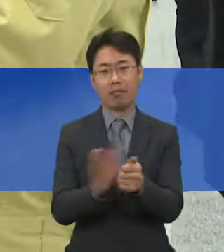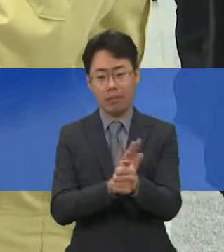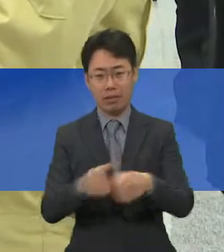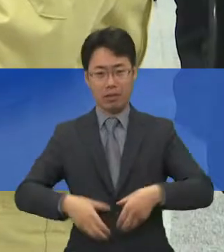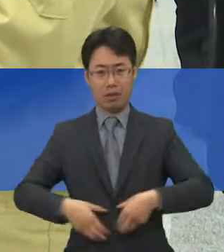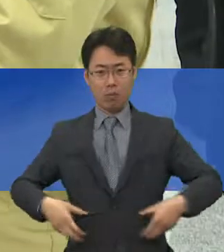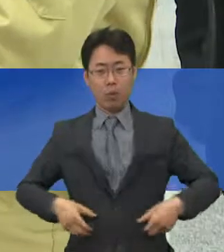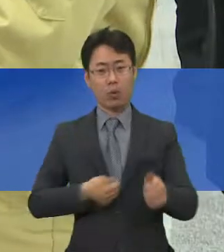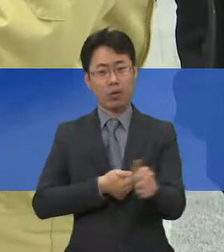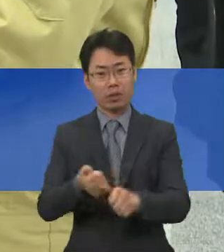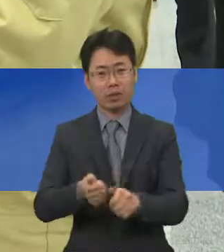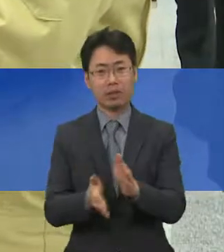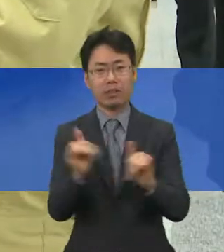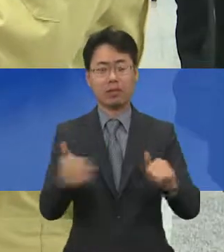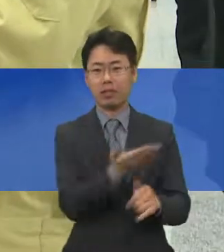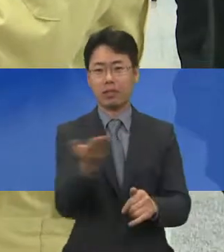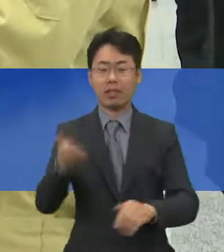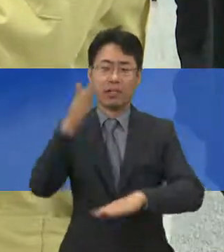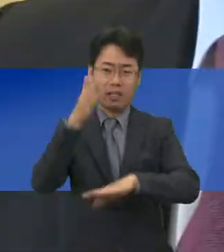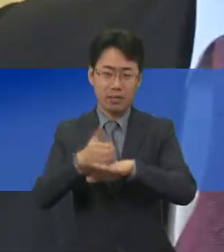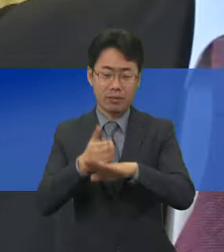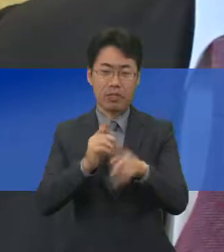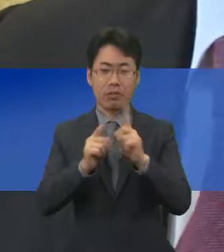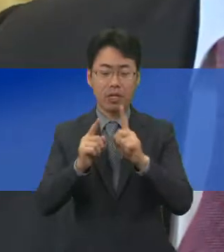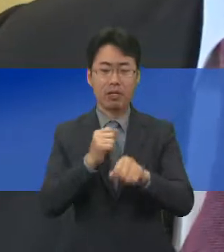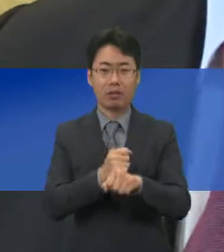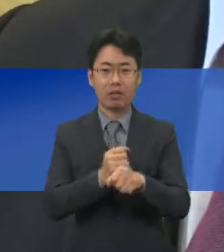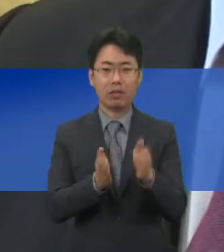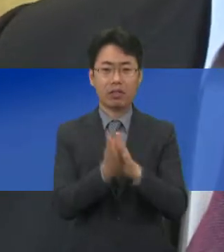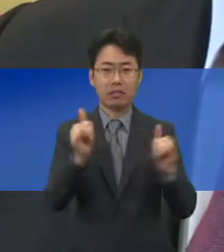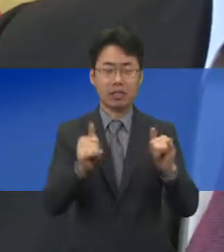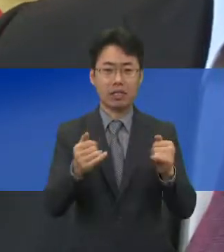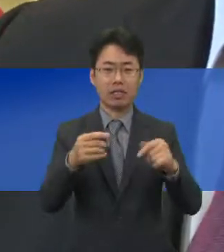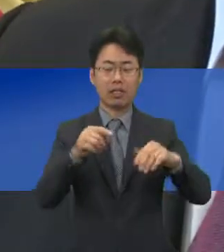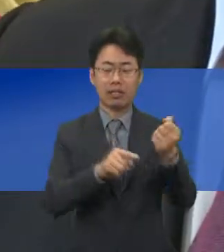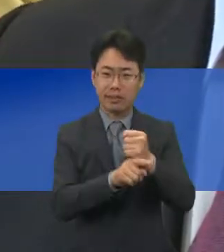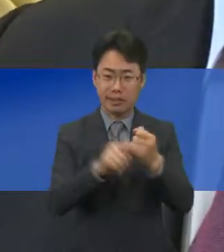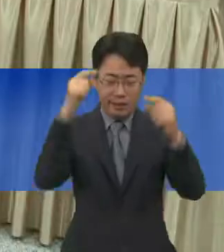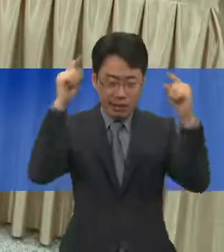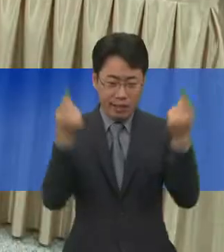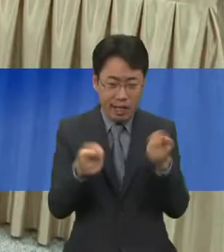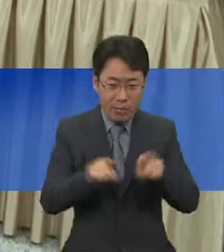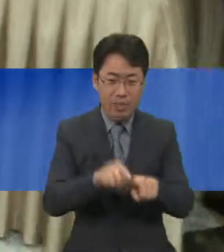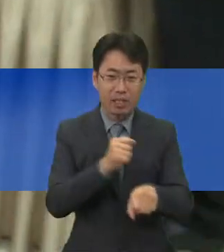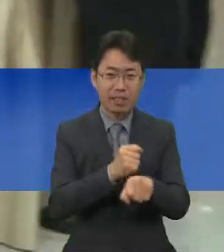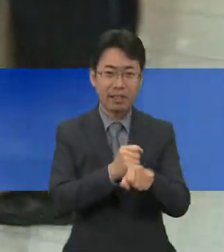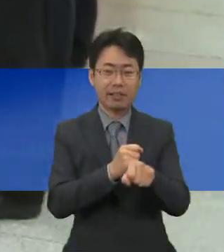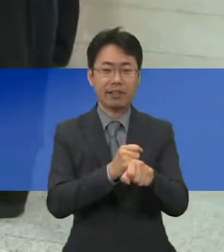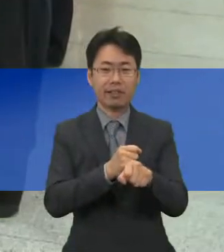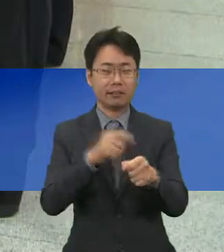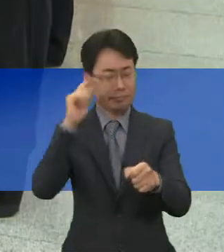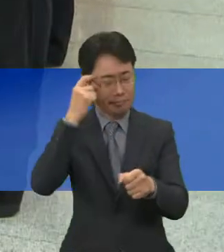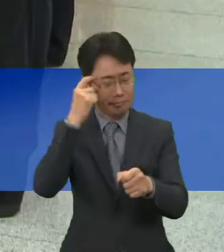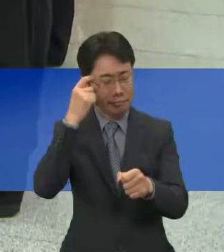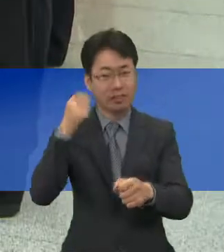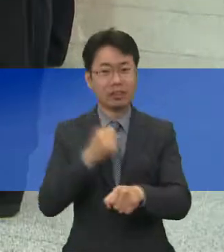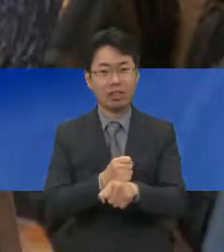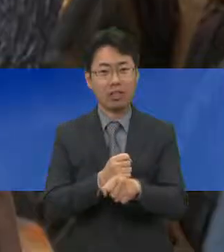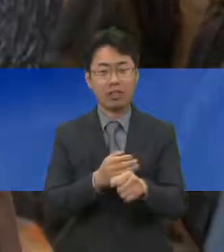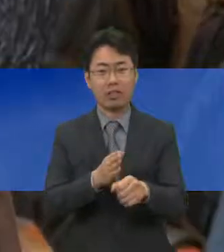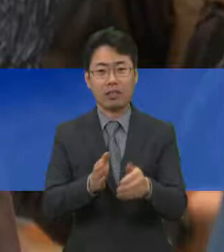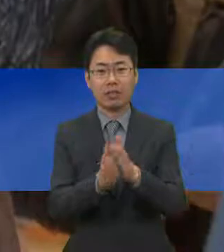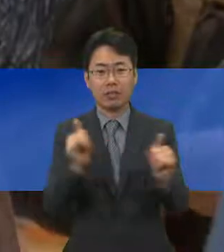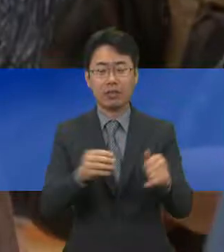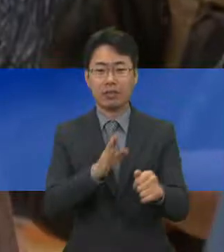배려, 양보로 이겨내준 시민들에게 감사하다며 시민과 뜻을 함께 하다는 여민 동정의 의미를 되새기고